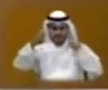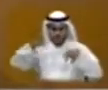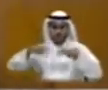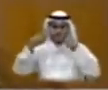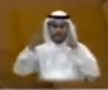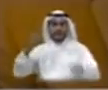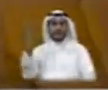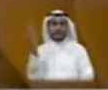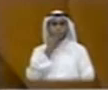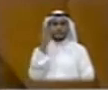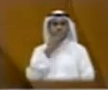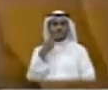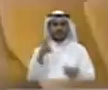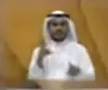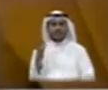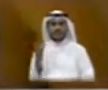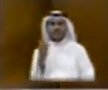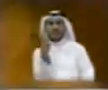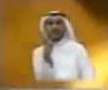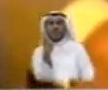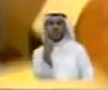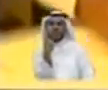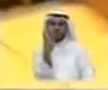فتحنا الفصل الثالث مالها.